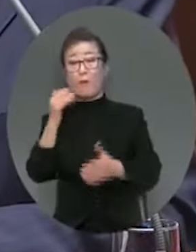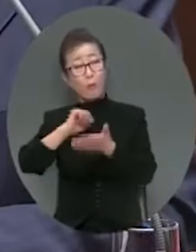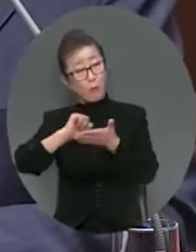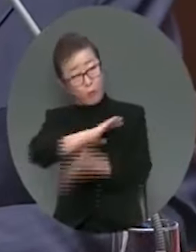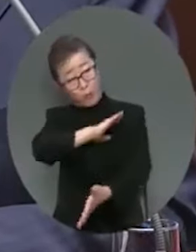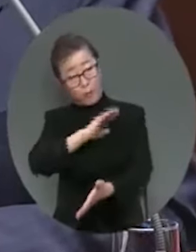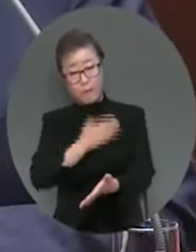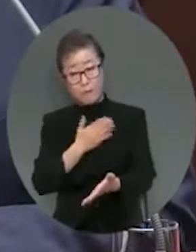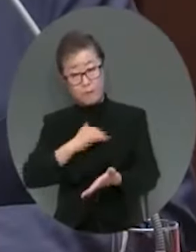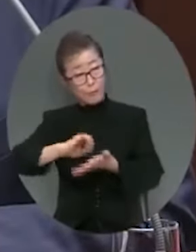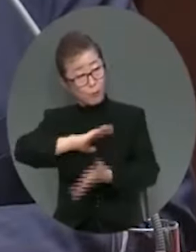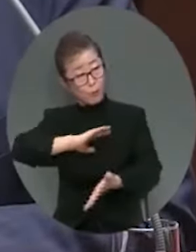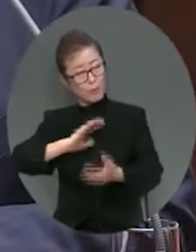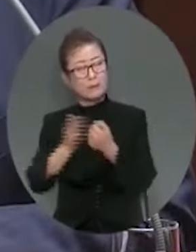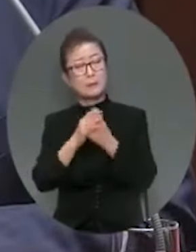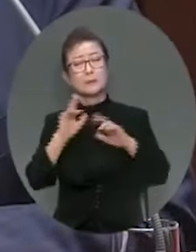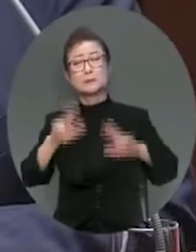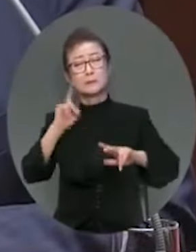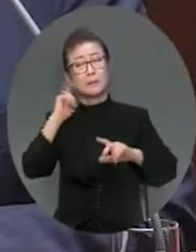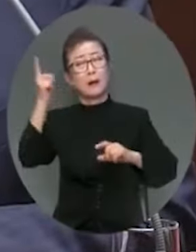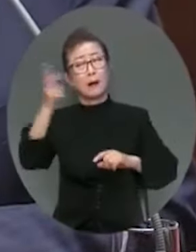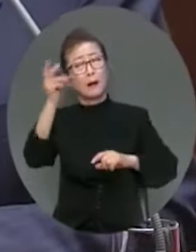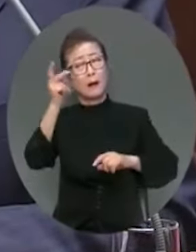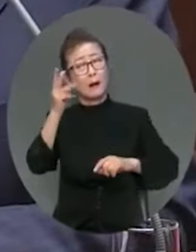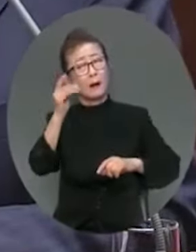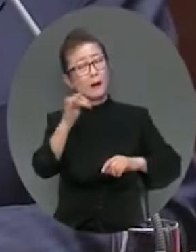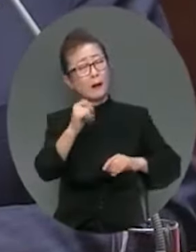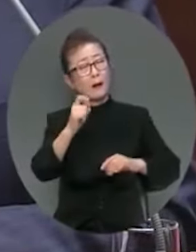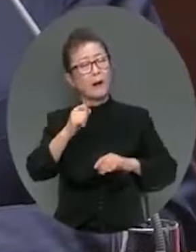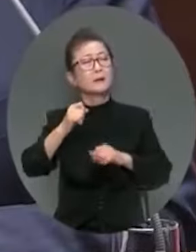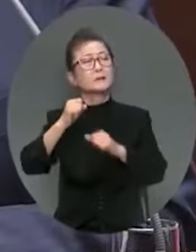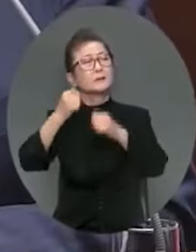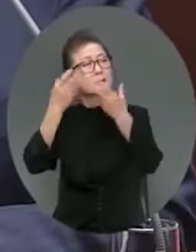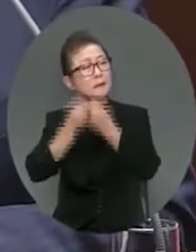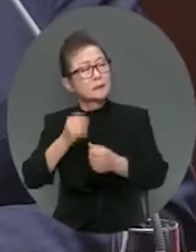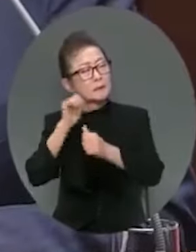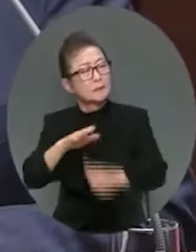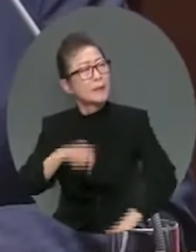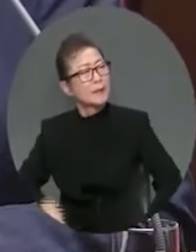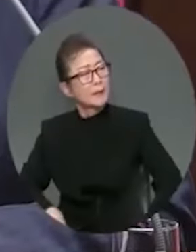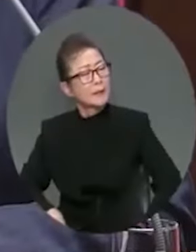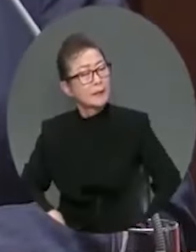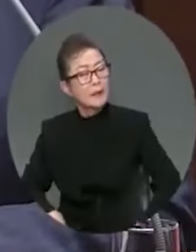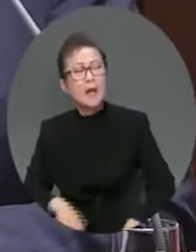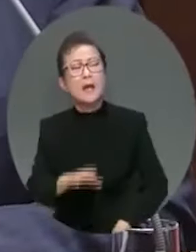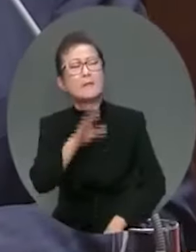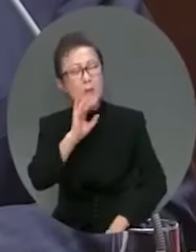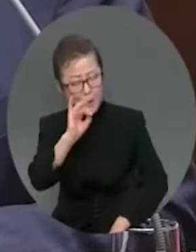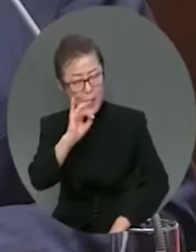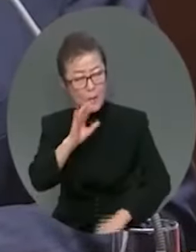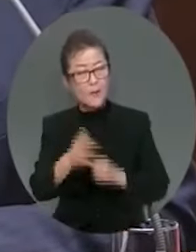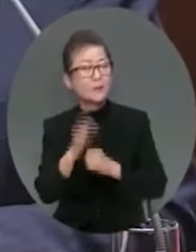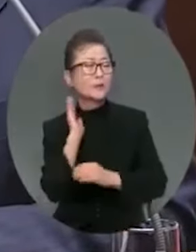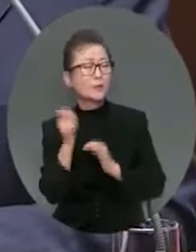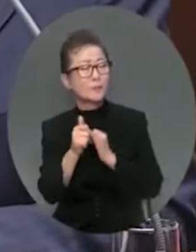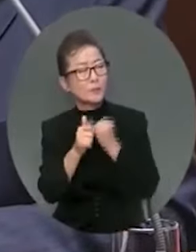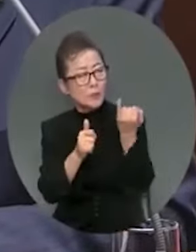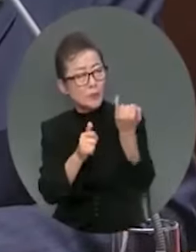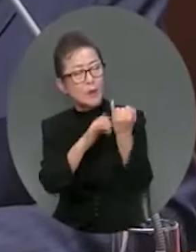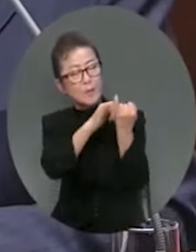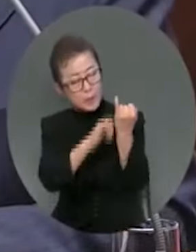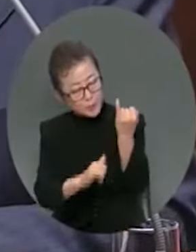보세요. 물론 대통령 비서실은 대통령실은 영부인을 잘 모셔야 됩니다.